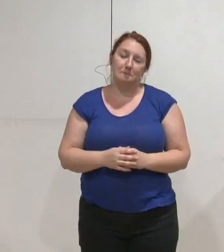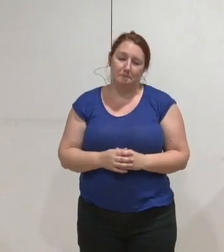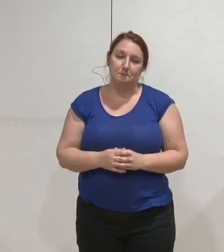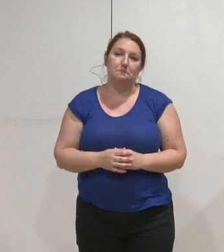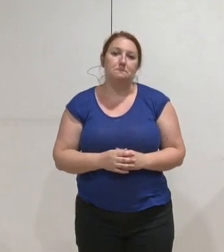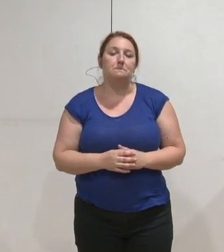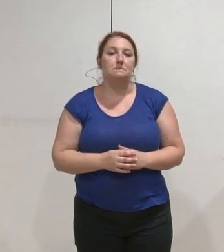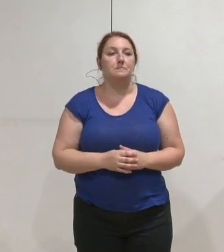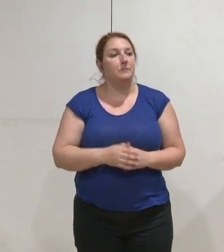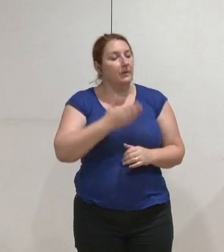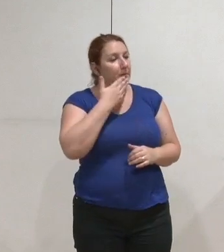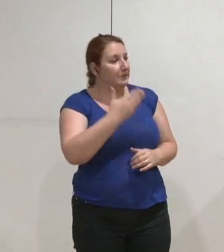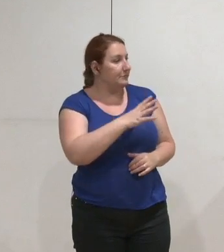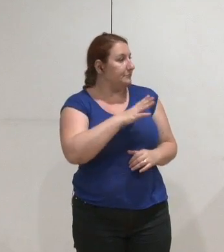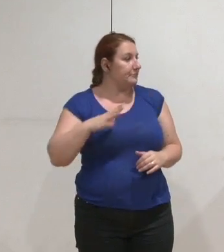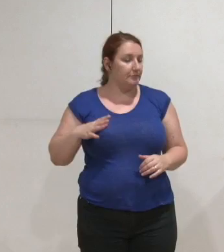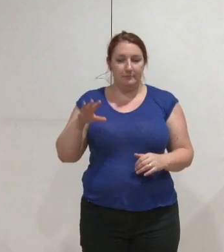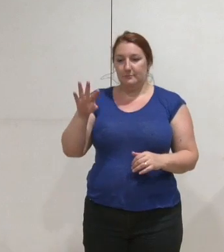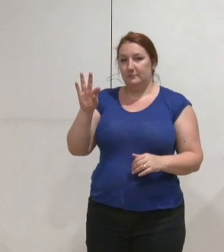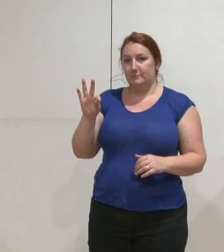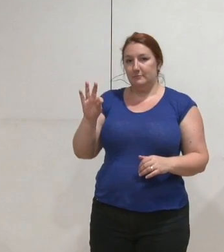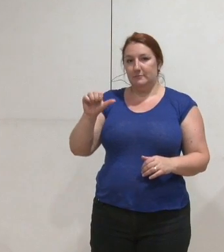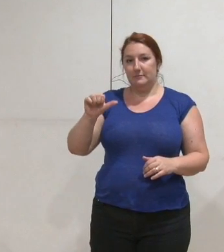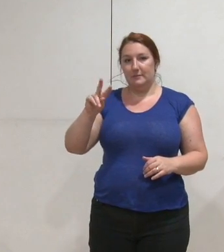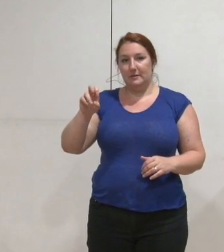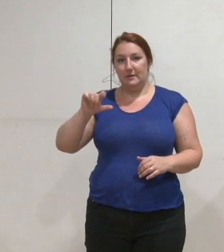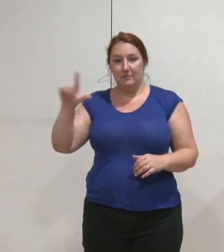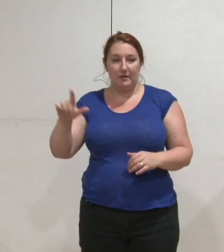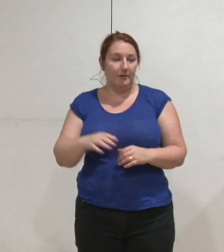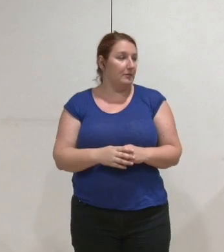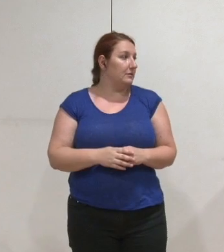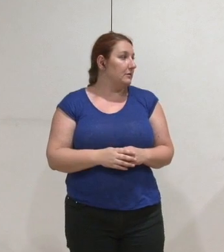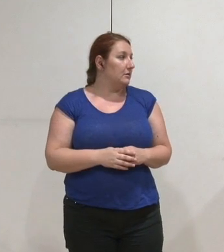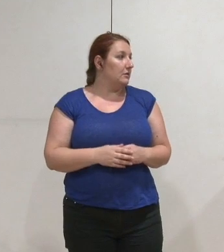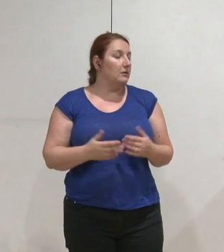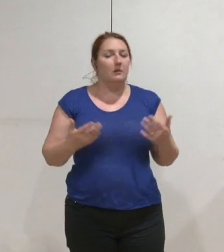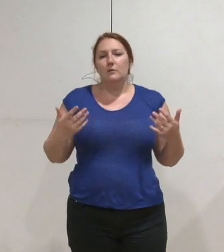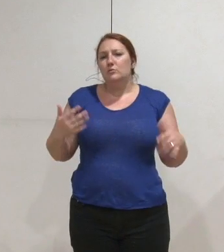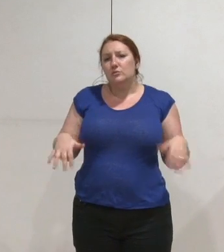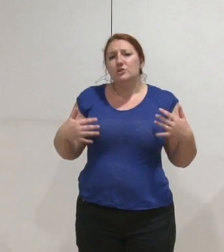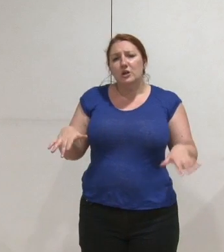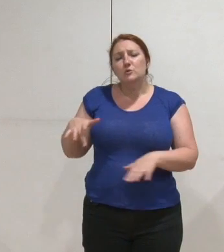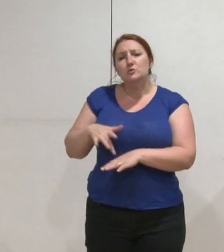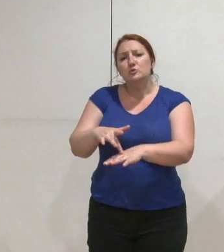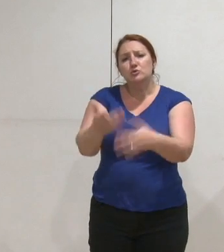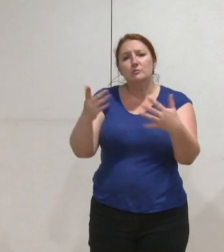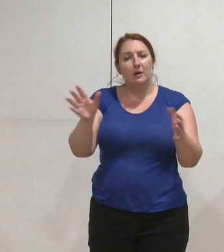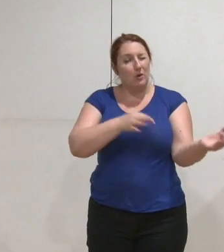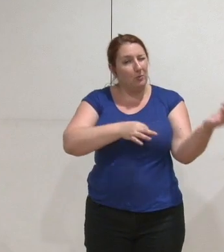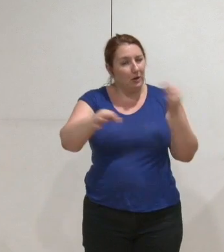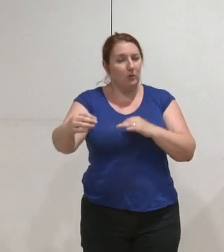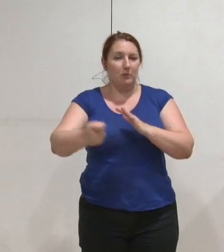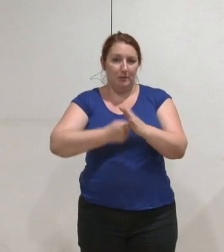engagé merci Madame Tavel alors on a déjà eu l'occasion mais je pense qu'on y reviendra effectivement très régulièrement